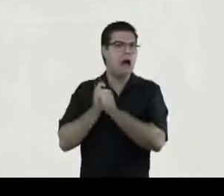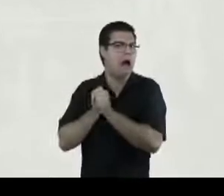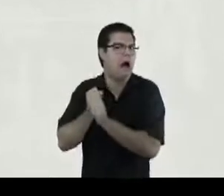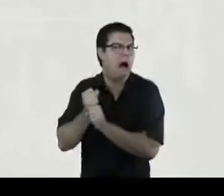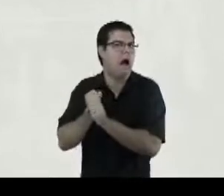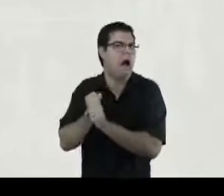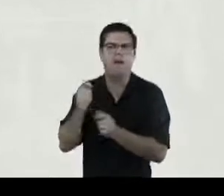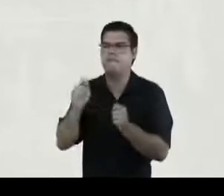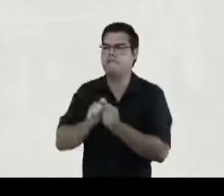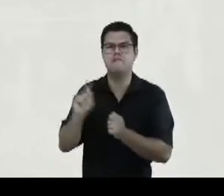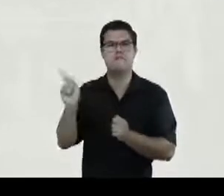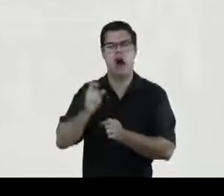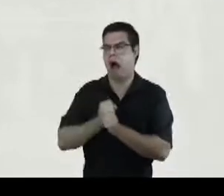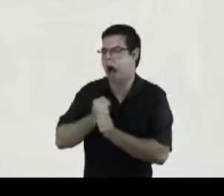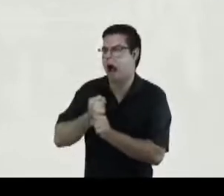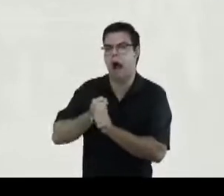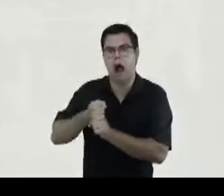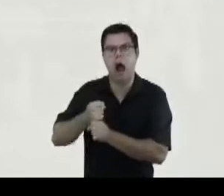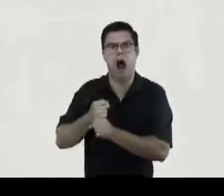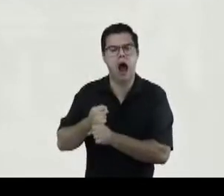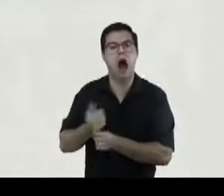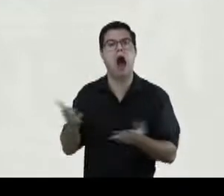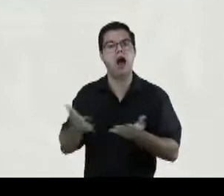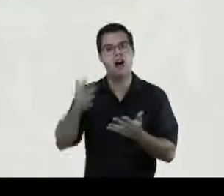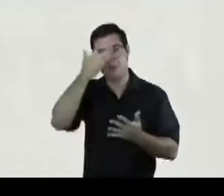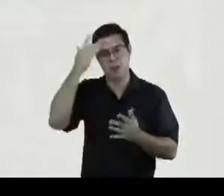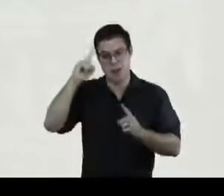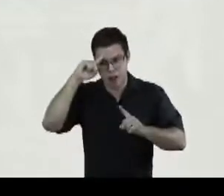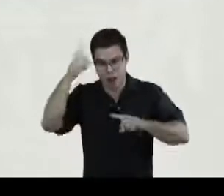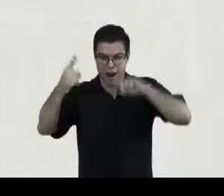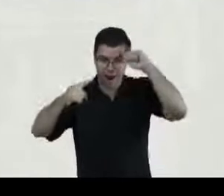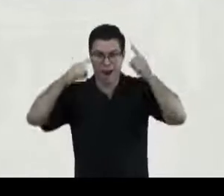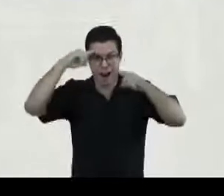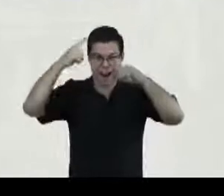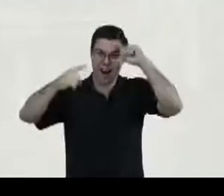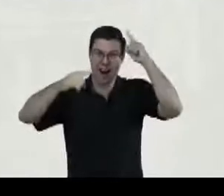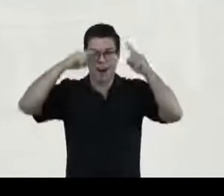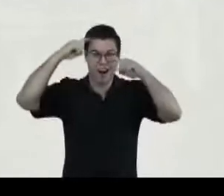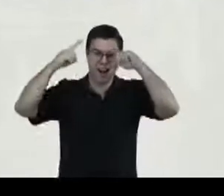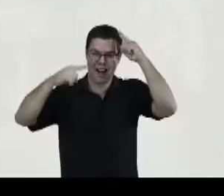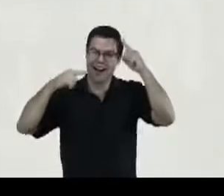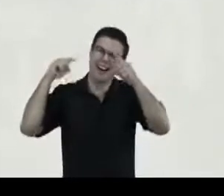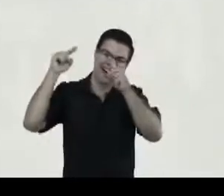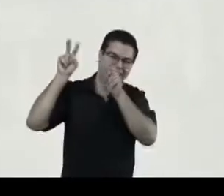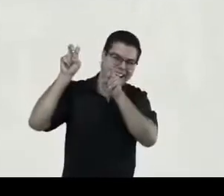laquelle nous travaillons depuis fort longtemps. Mais c'était juste une parenthèse.